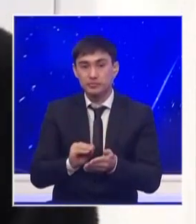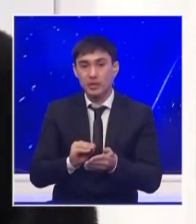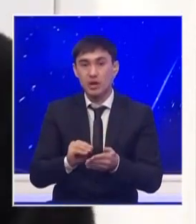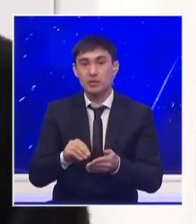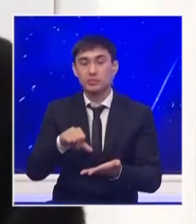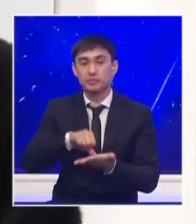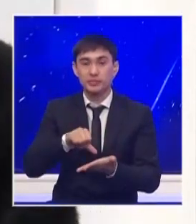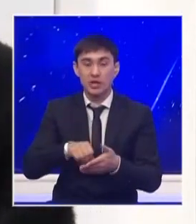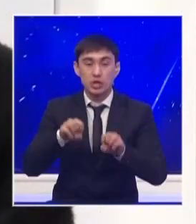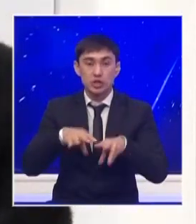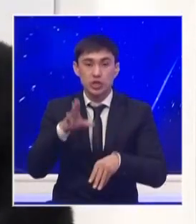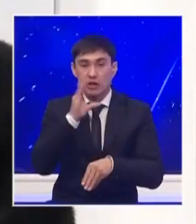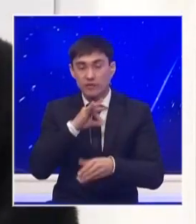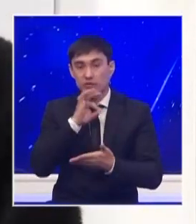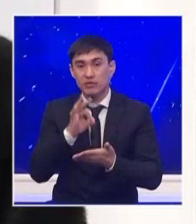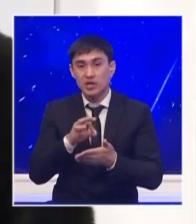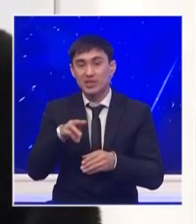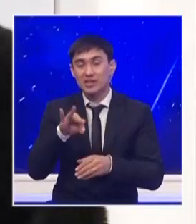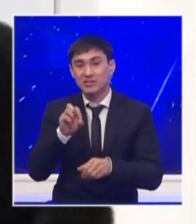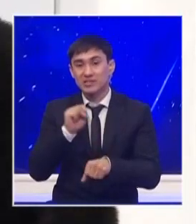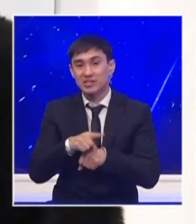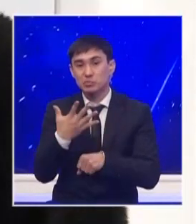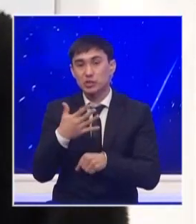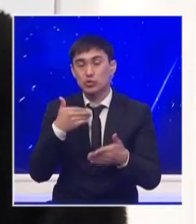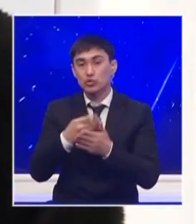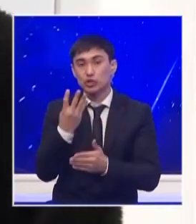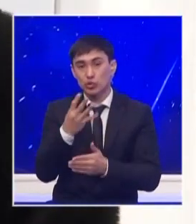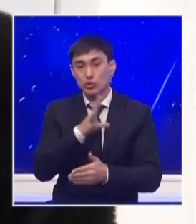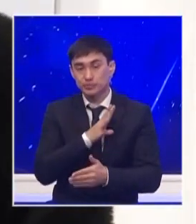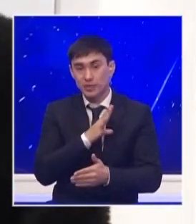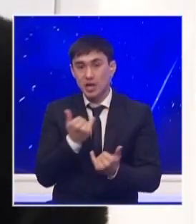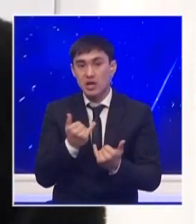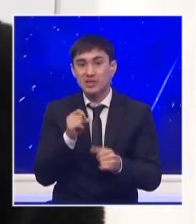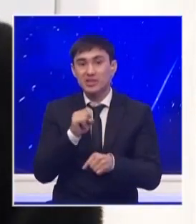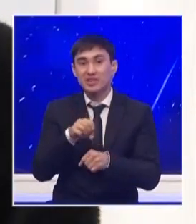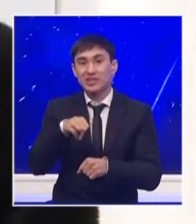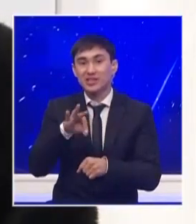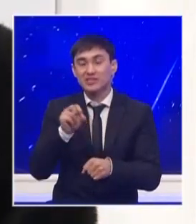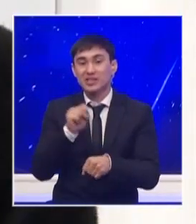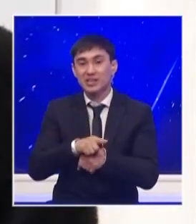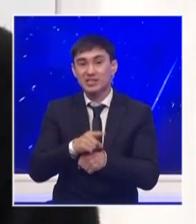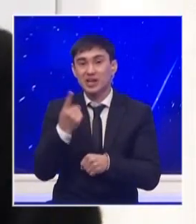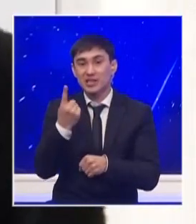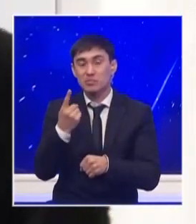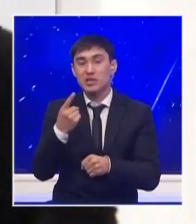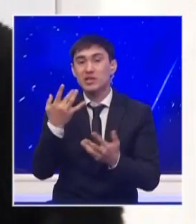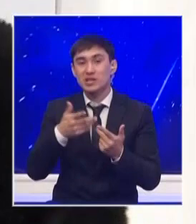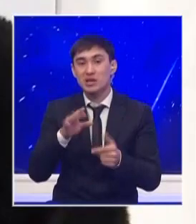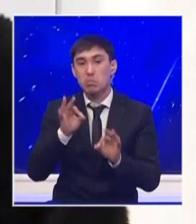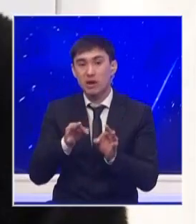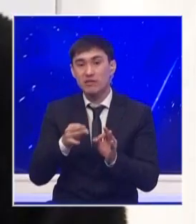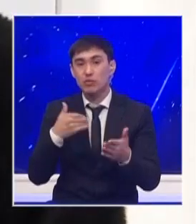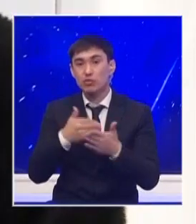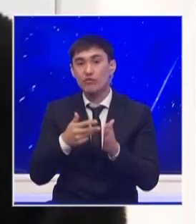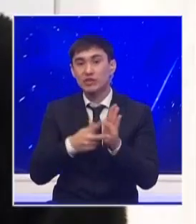уменьшить количество вариантов ответов в тестовых заданиях с 5 до 4 в тестовых заданиях с одним или правильными ответами с 8